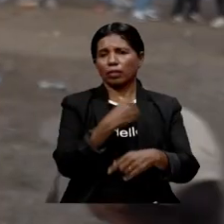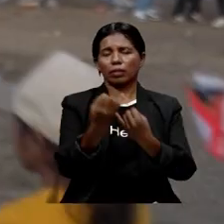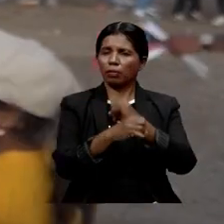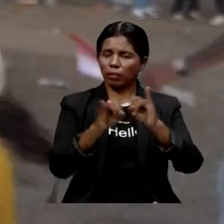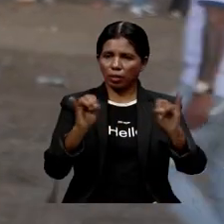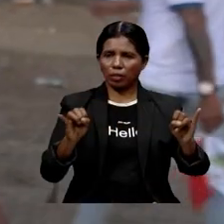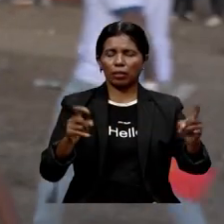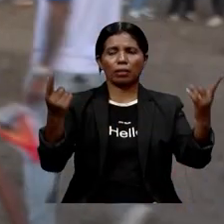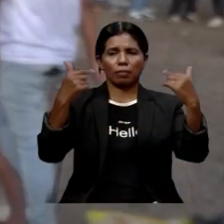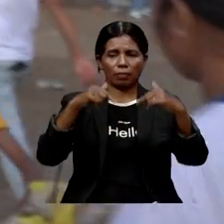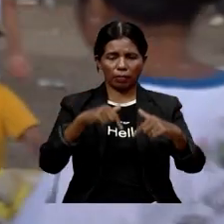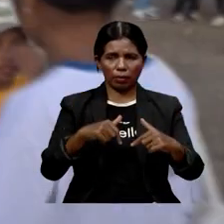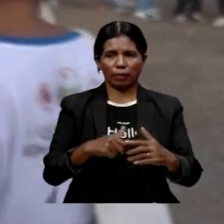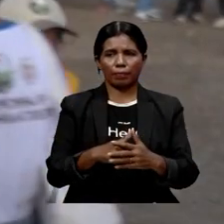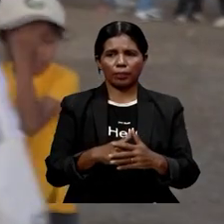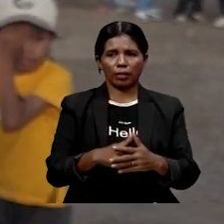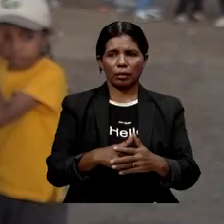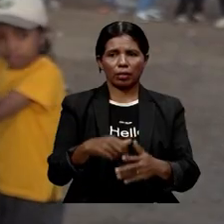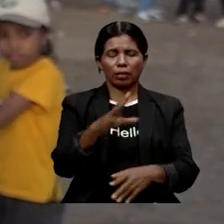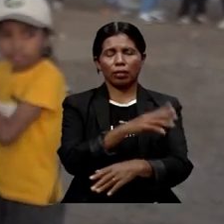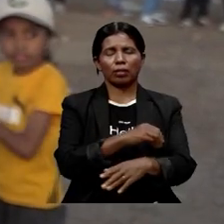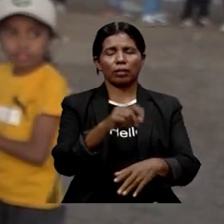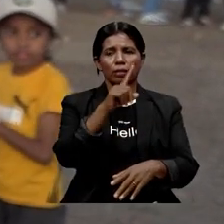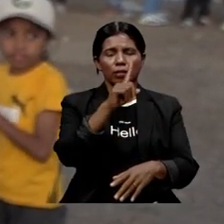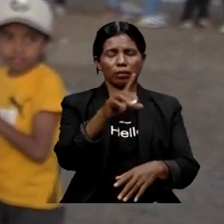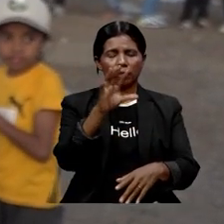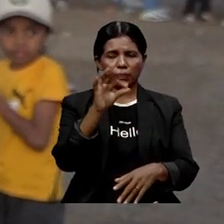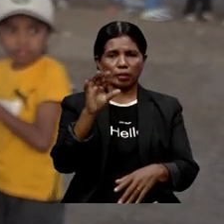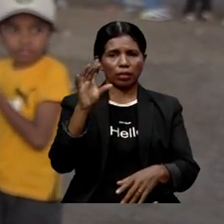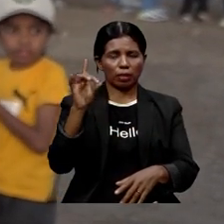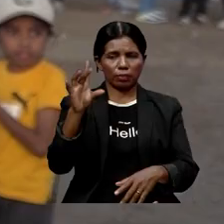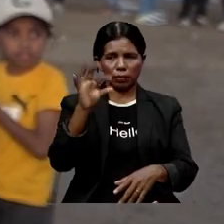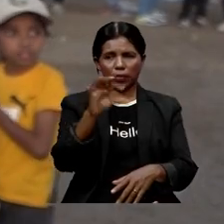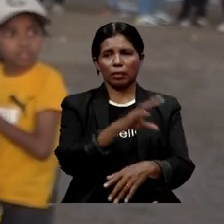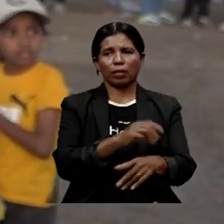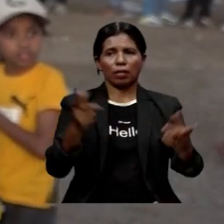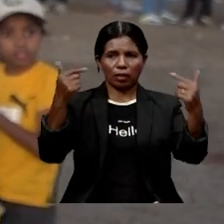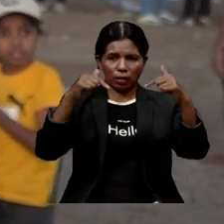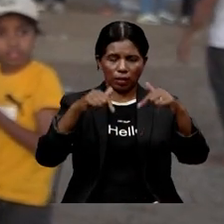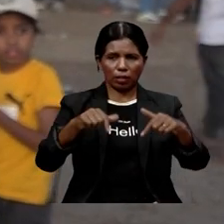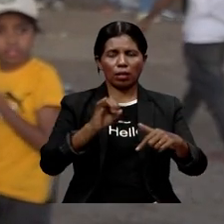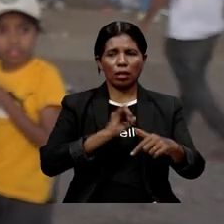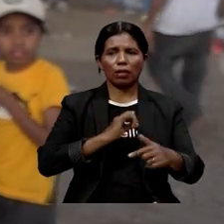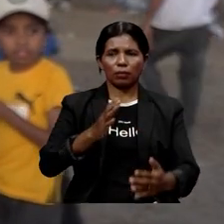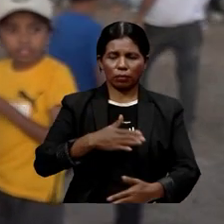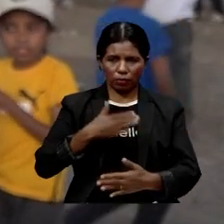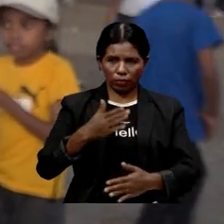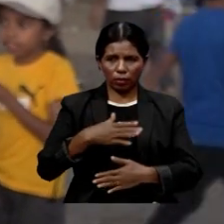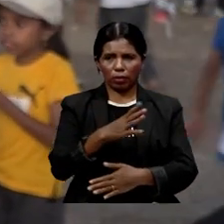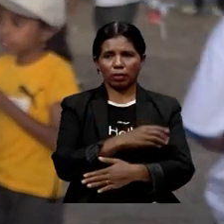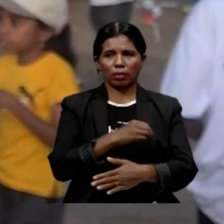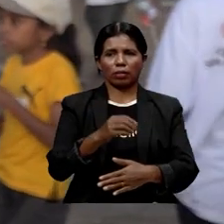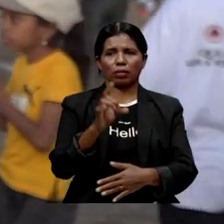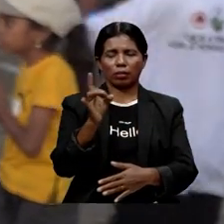ia a 99 99 agora mai tan fali hau contenti 80